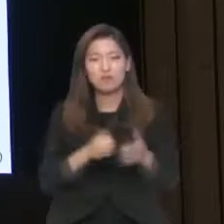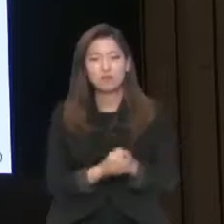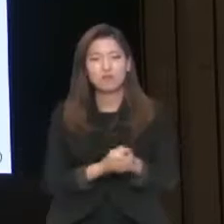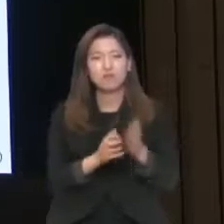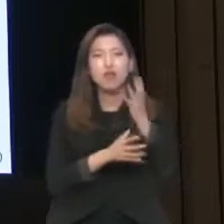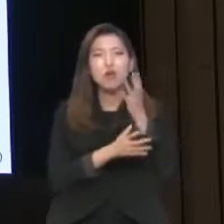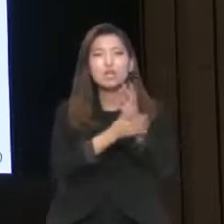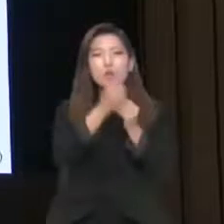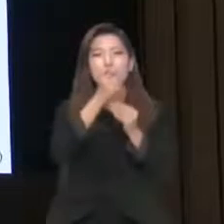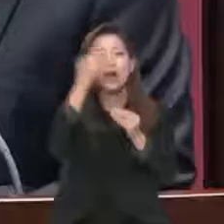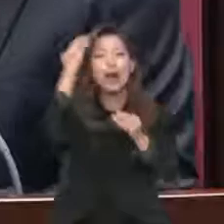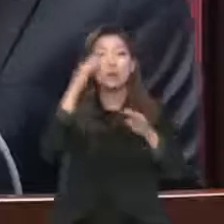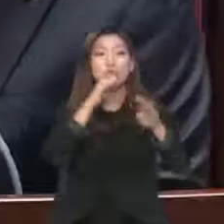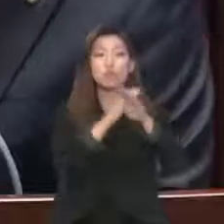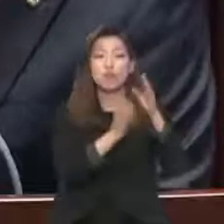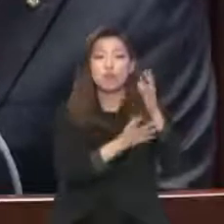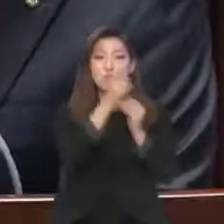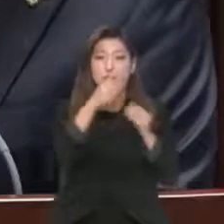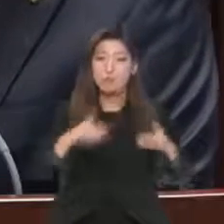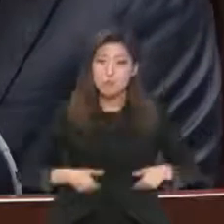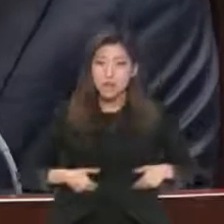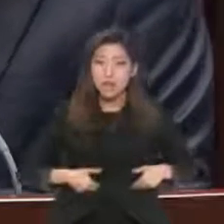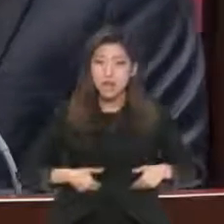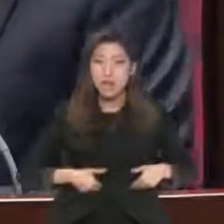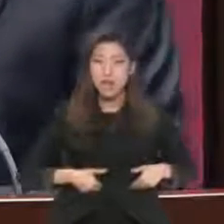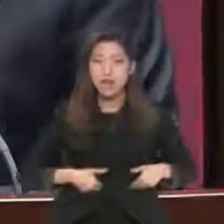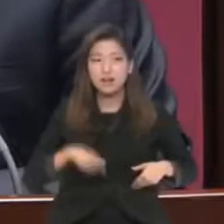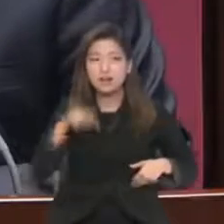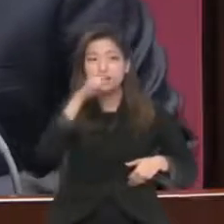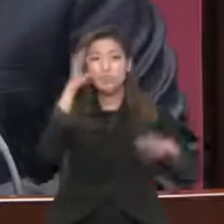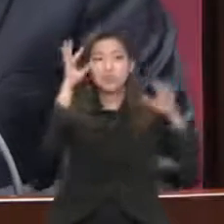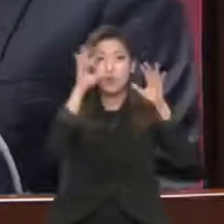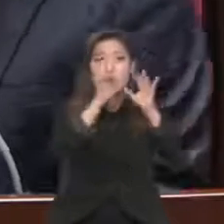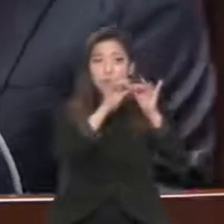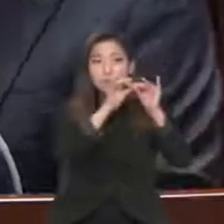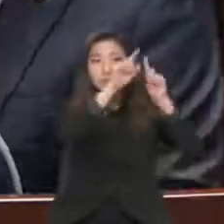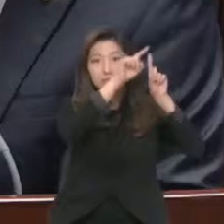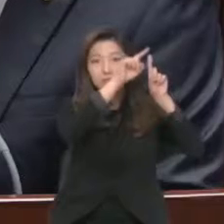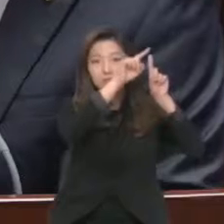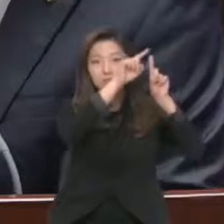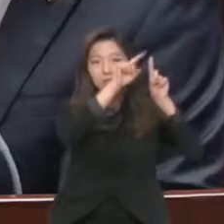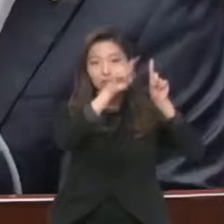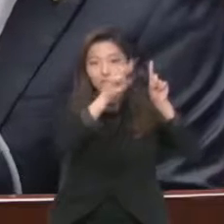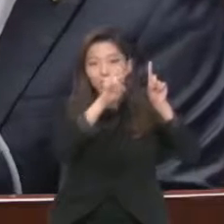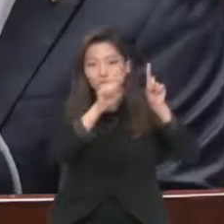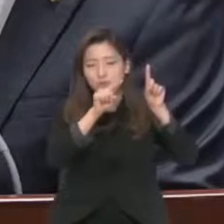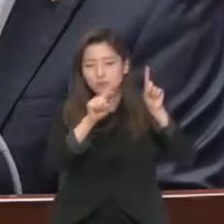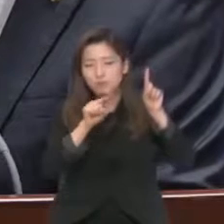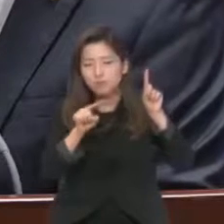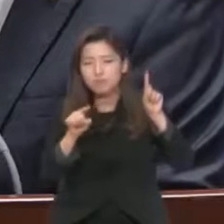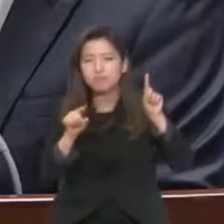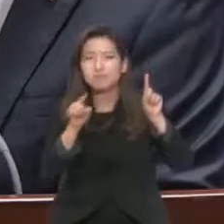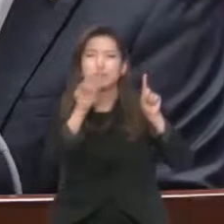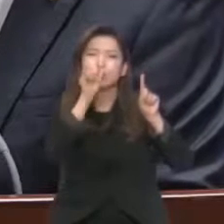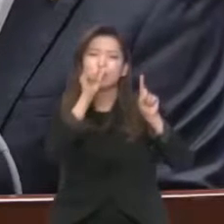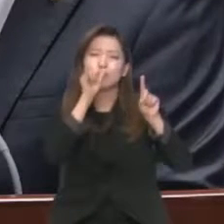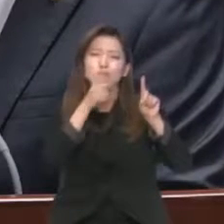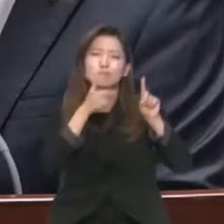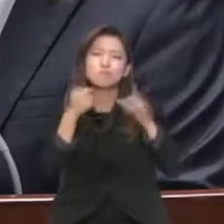하강곡선을 그리고 있습니다. 안타까운 현실입니다. 이런 국민들 앞에 통일부 장관님이 서셨다고 한다면